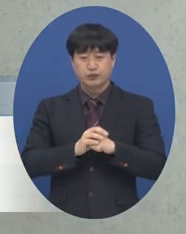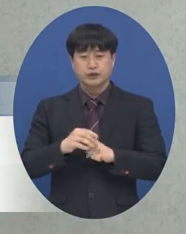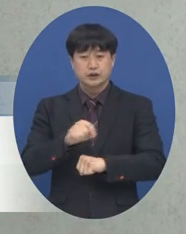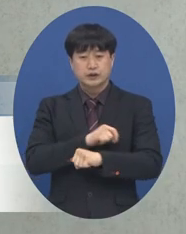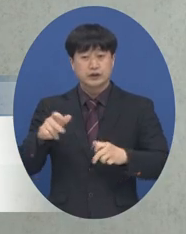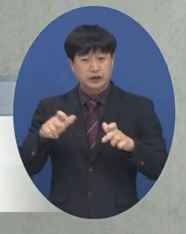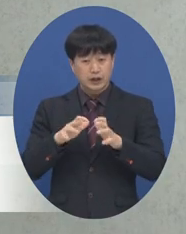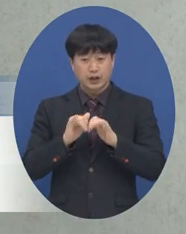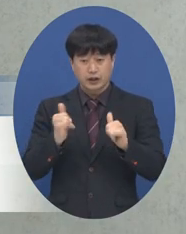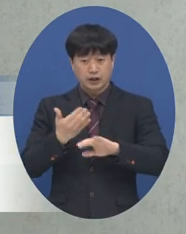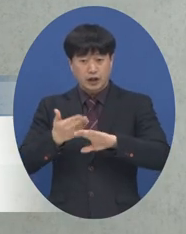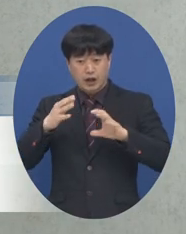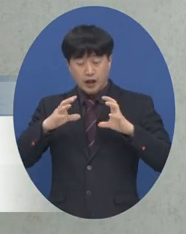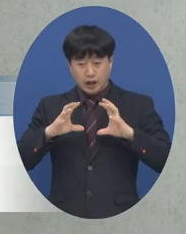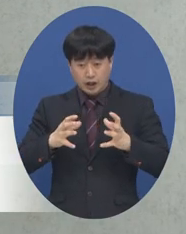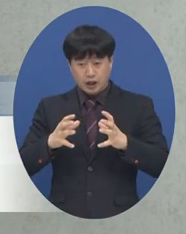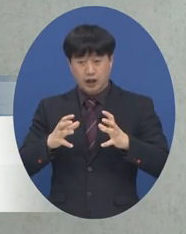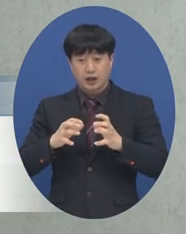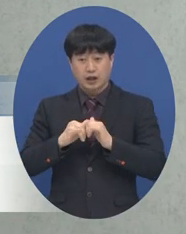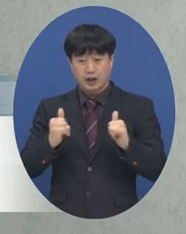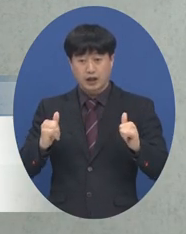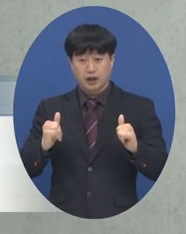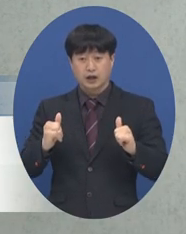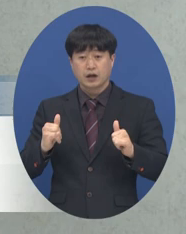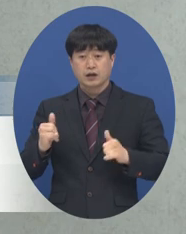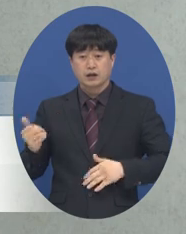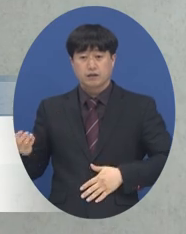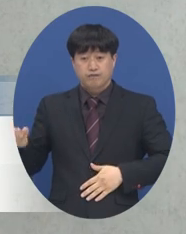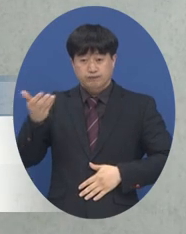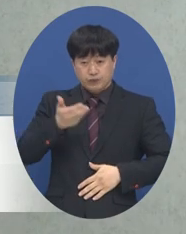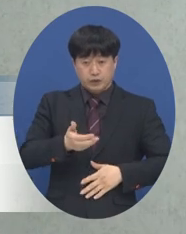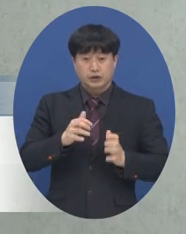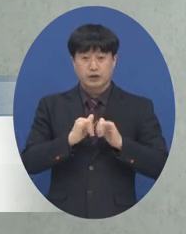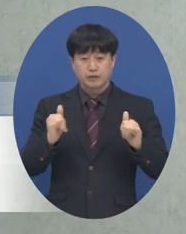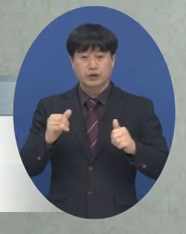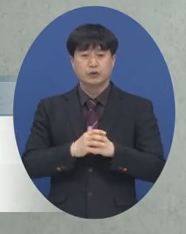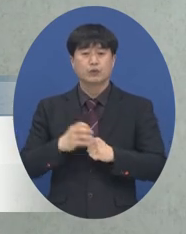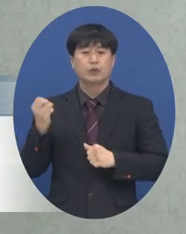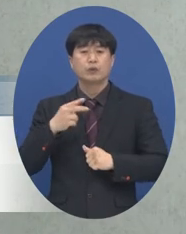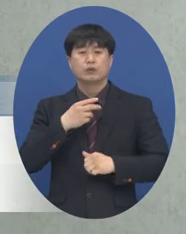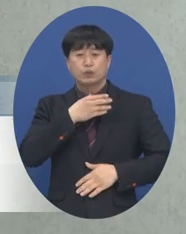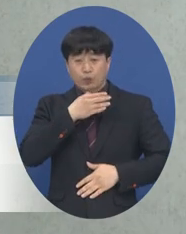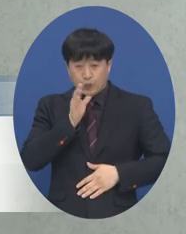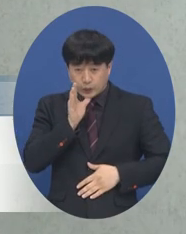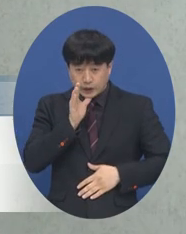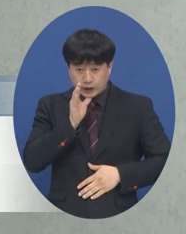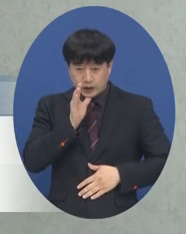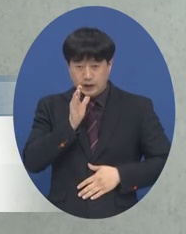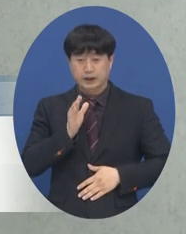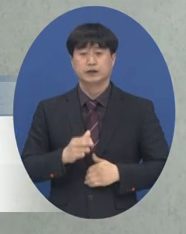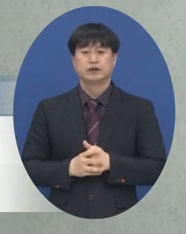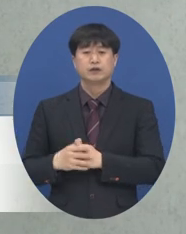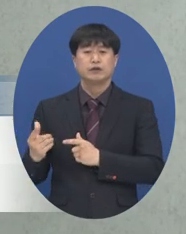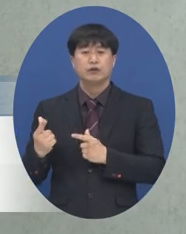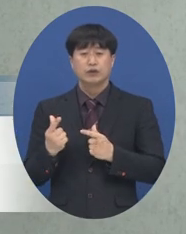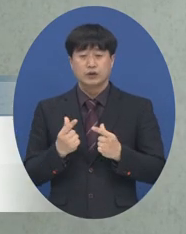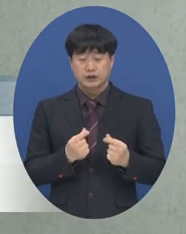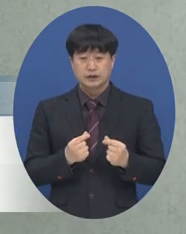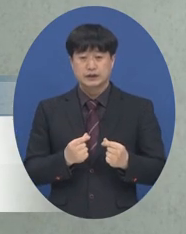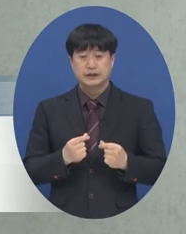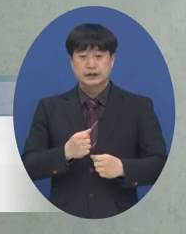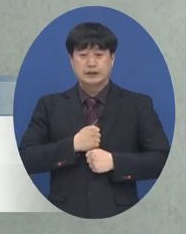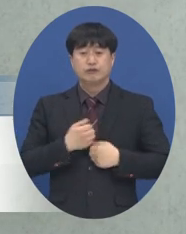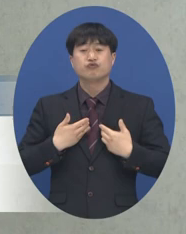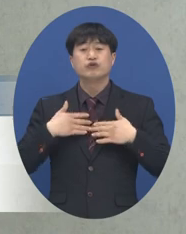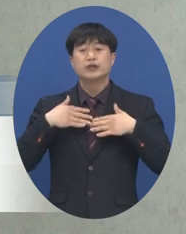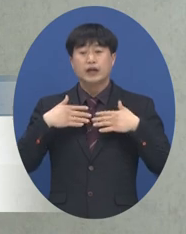특히 장애인분들, 외국인 이주자분들, 그리고 나이가 많으신 어르신들 같은 안전 취약계층에